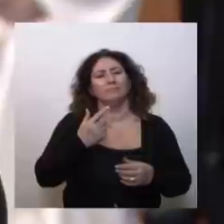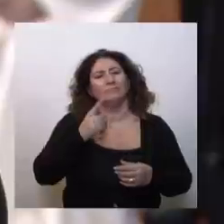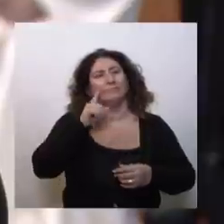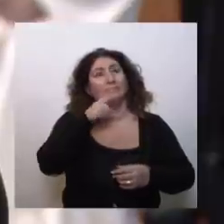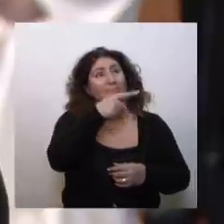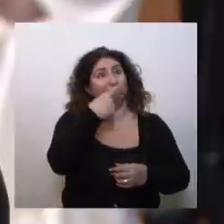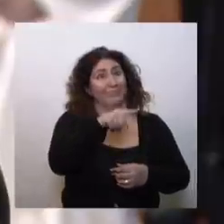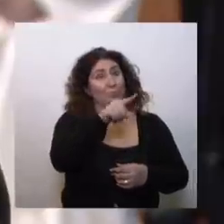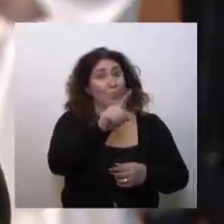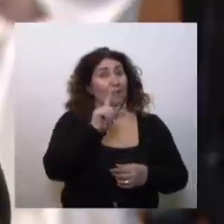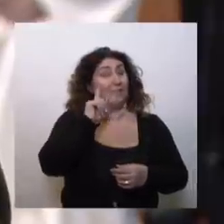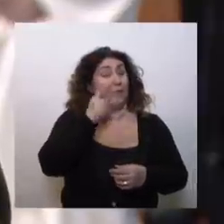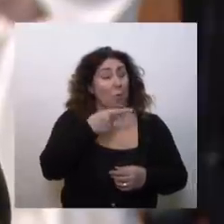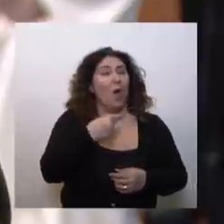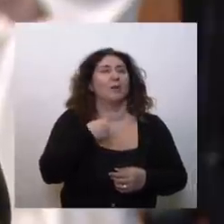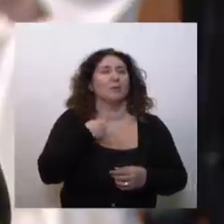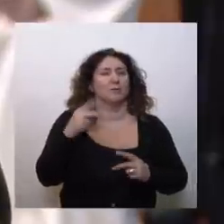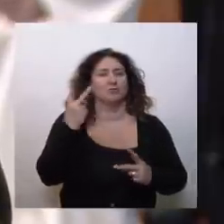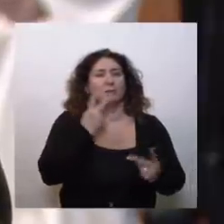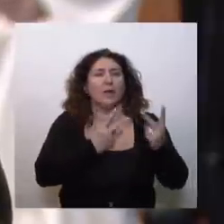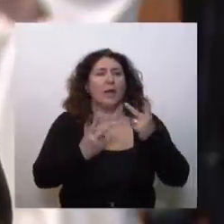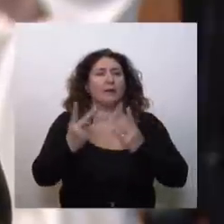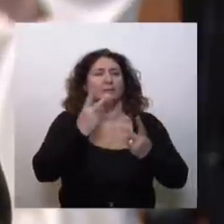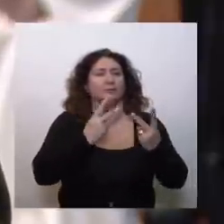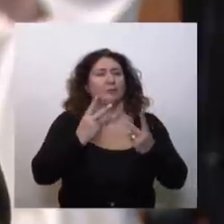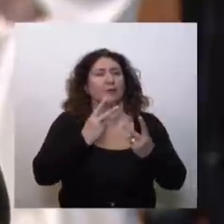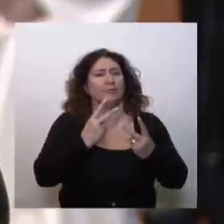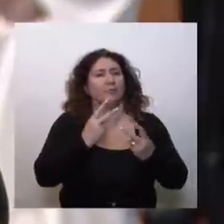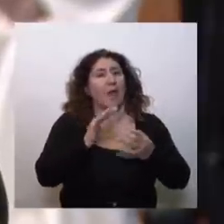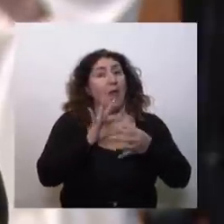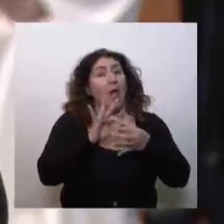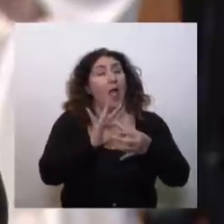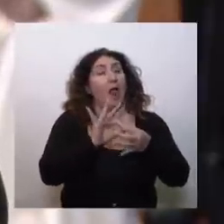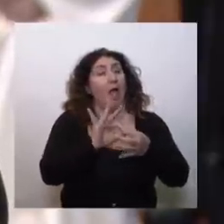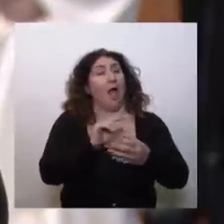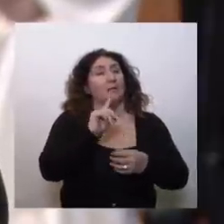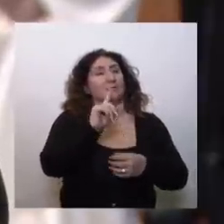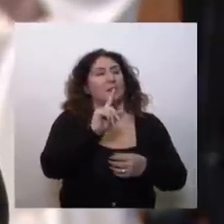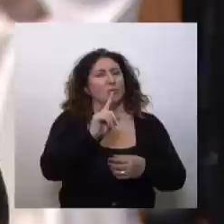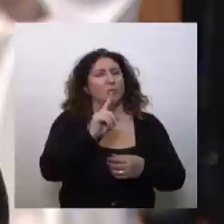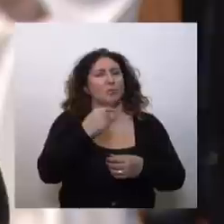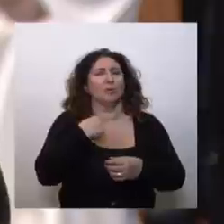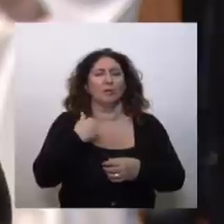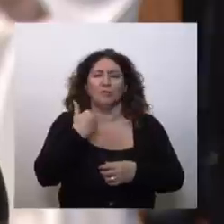parlerò della tua alleanza, senza temere la vergogna.